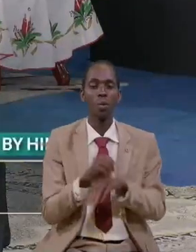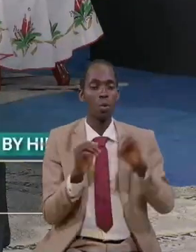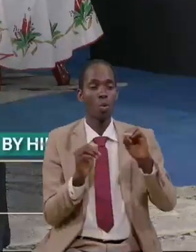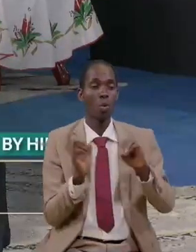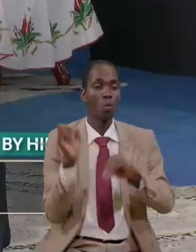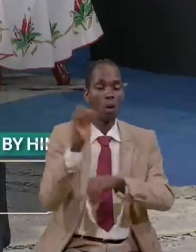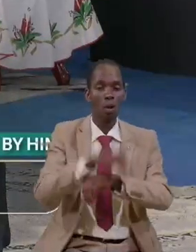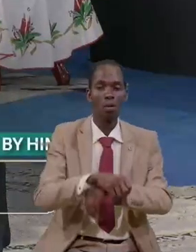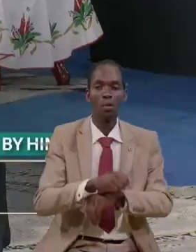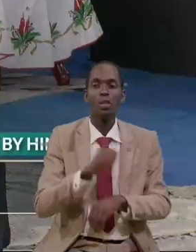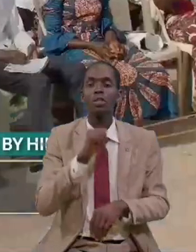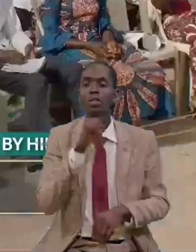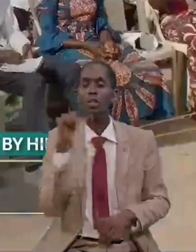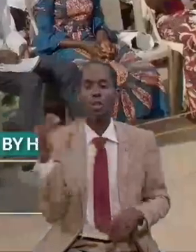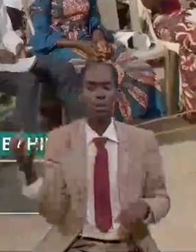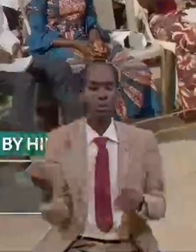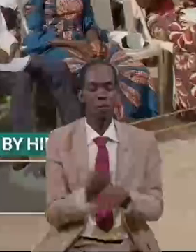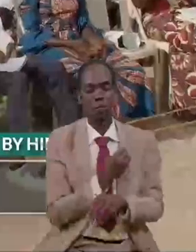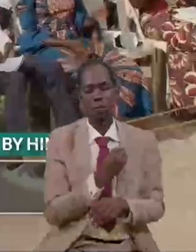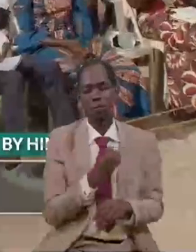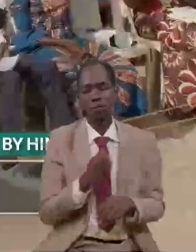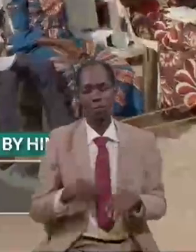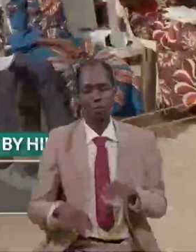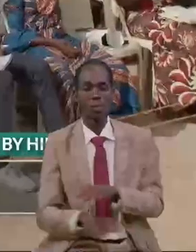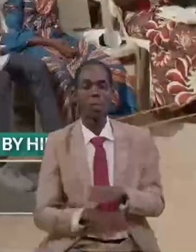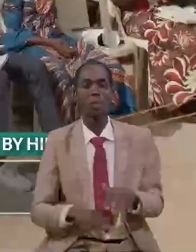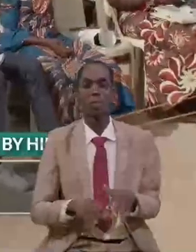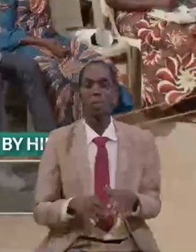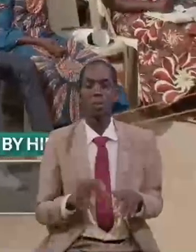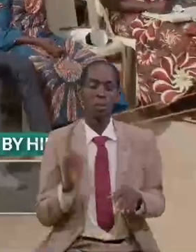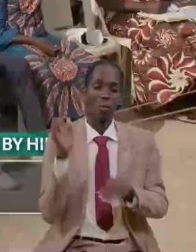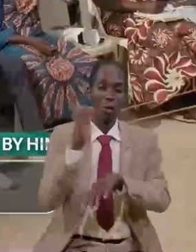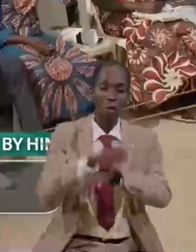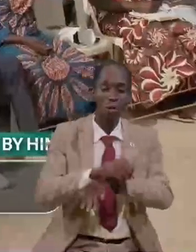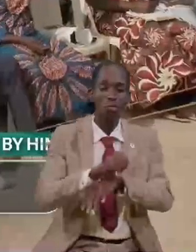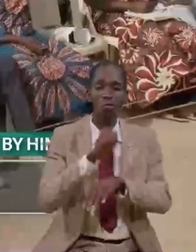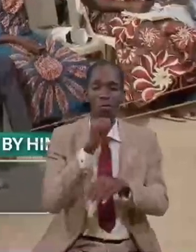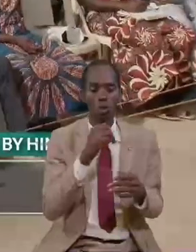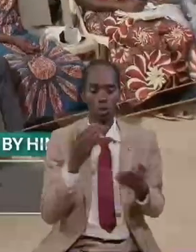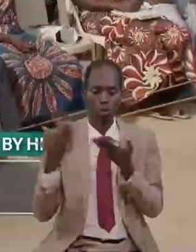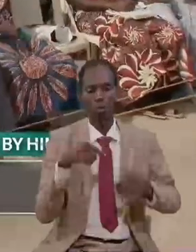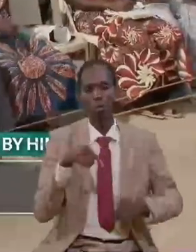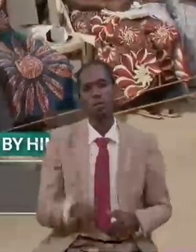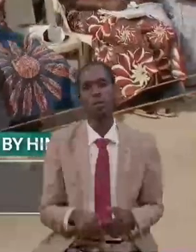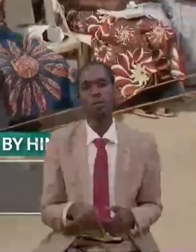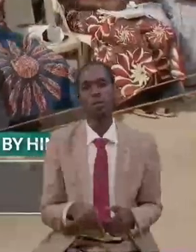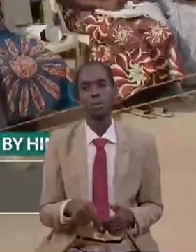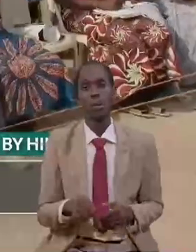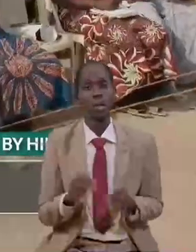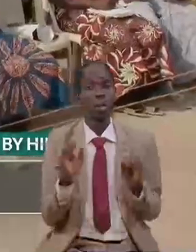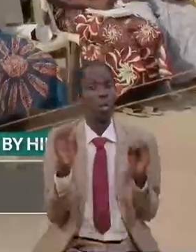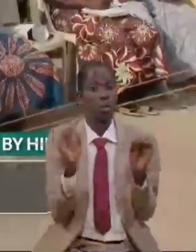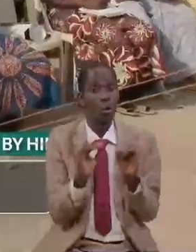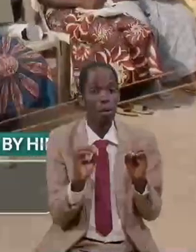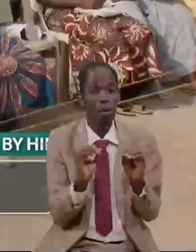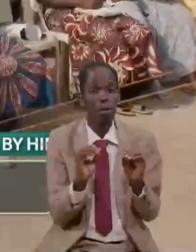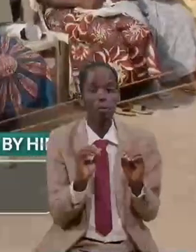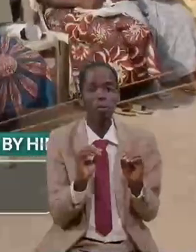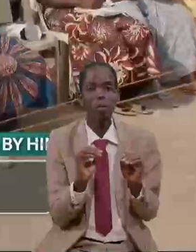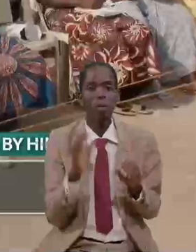Vainqueur et non renversé. Vainqueur et non renversé. Rien ne